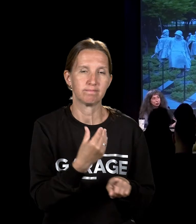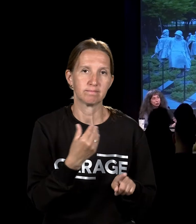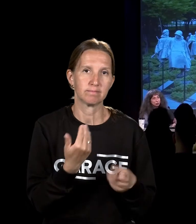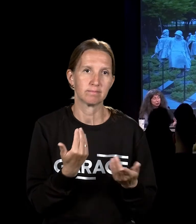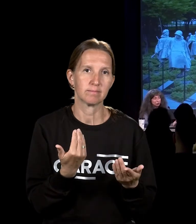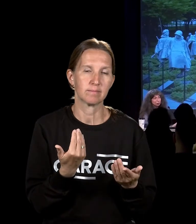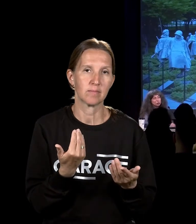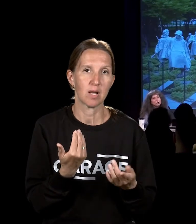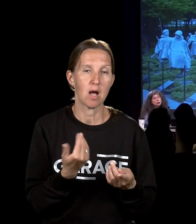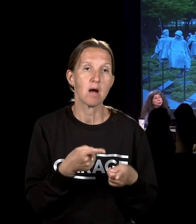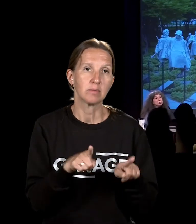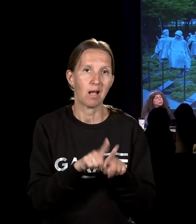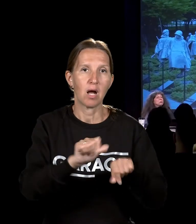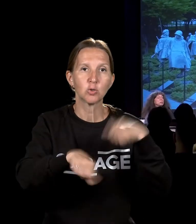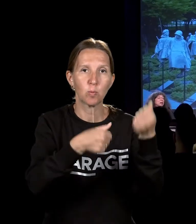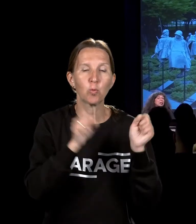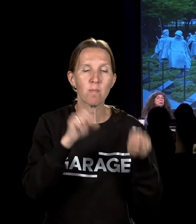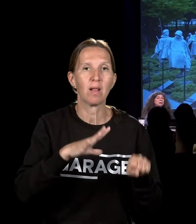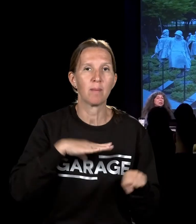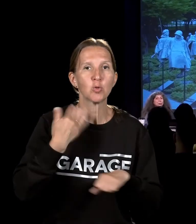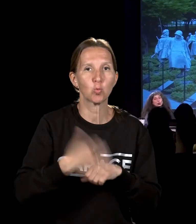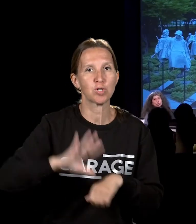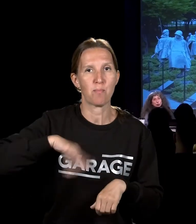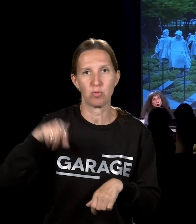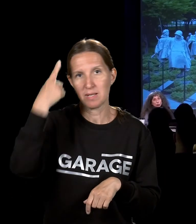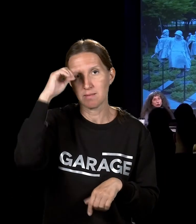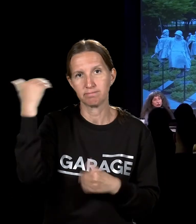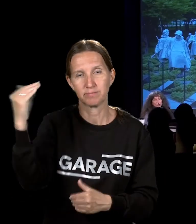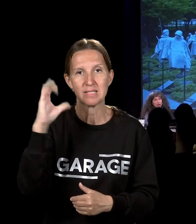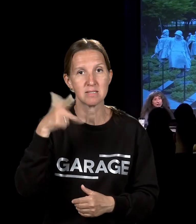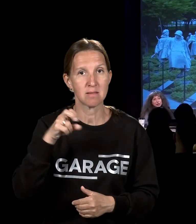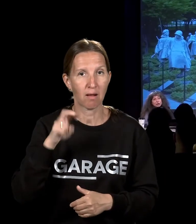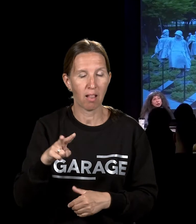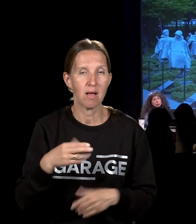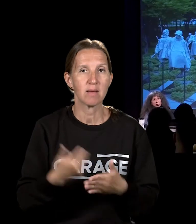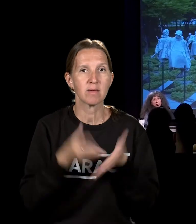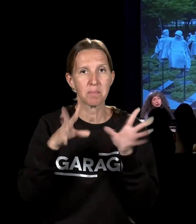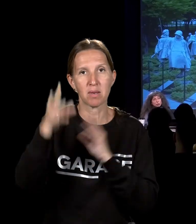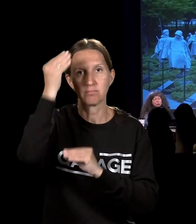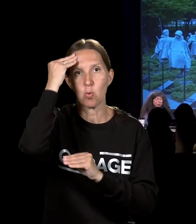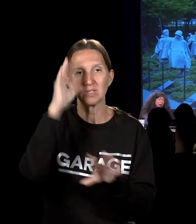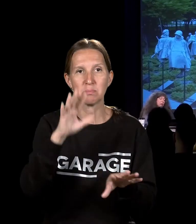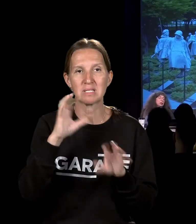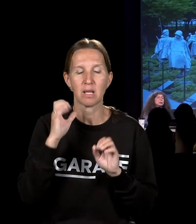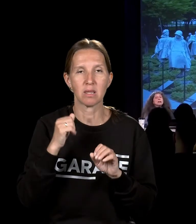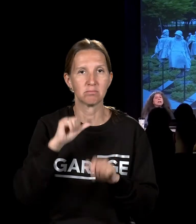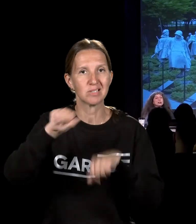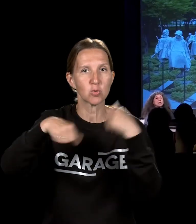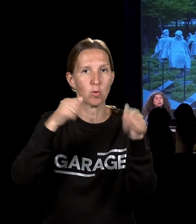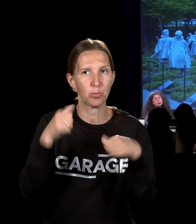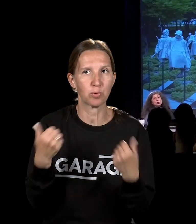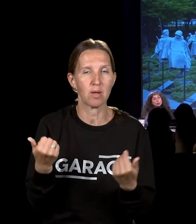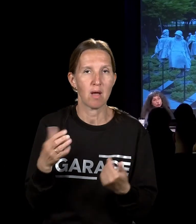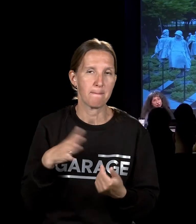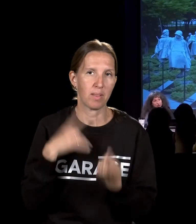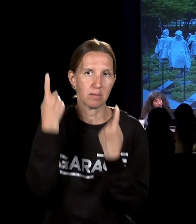наверное, тоже, вот эта скульптура могла быть возможна только после Сигала и после того переосмысления